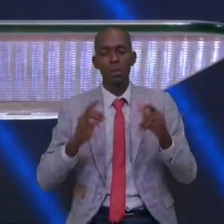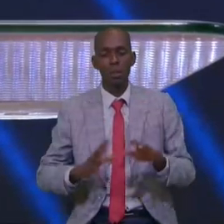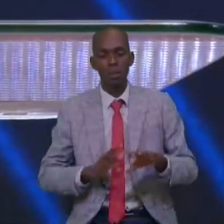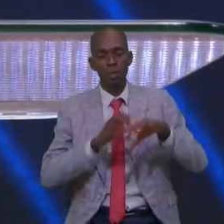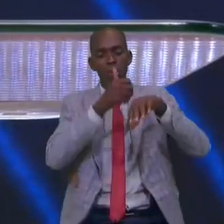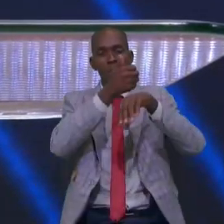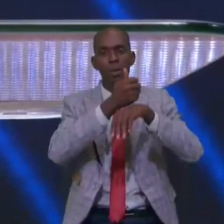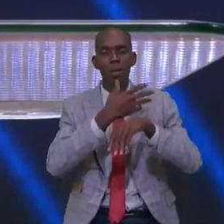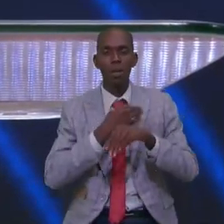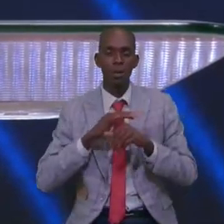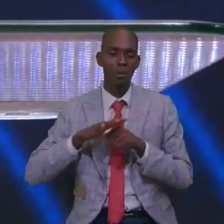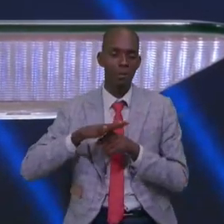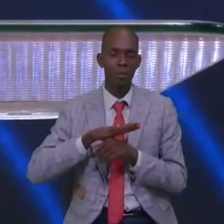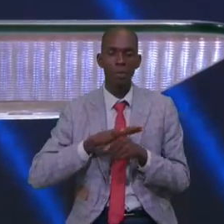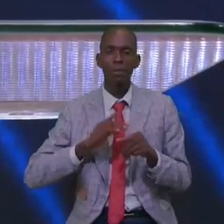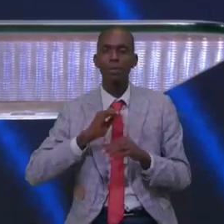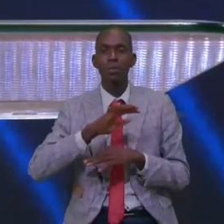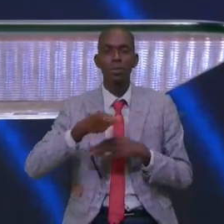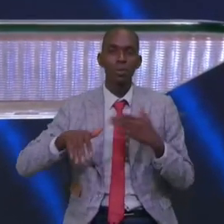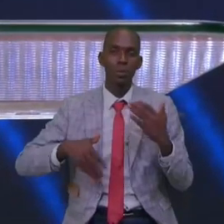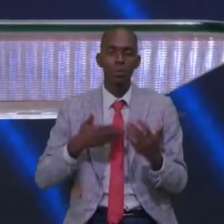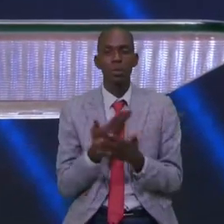remplit toute la terre.